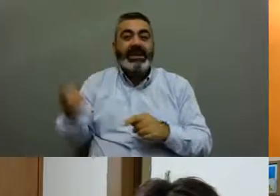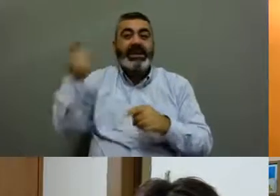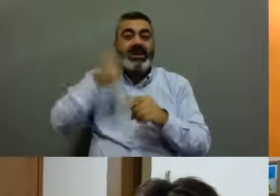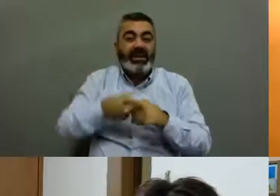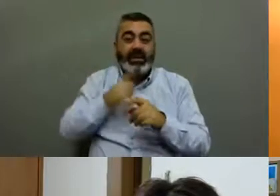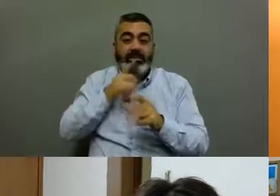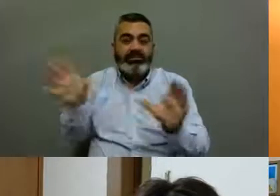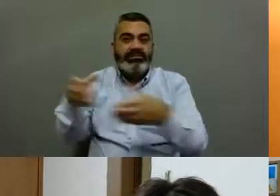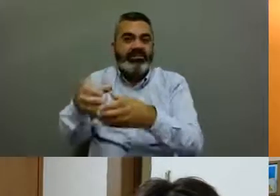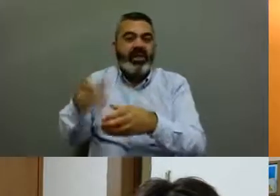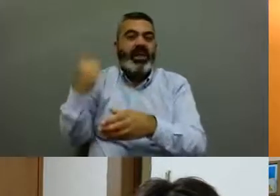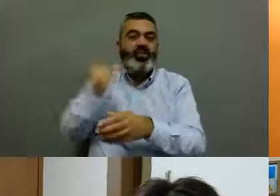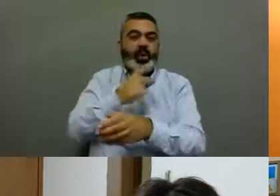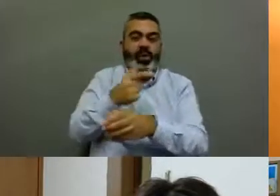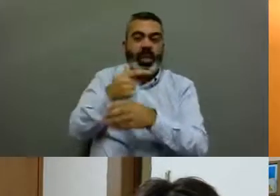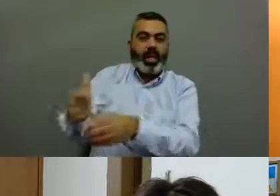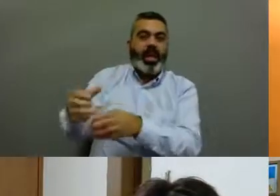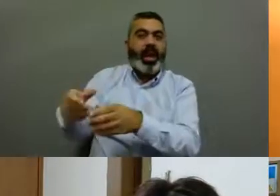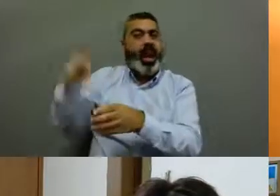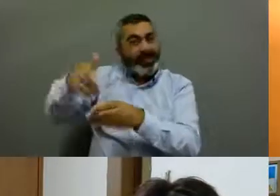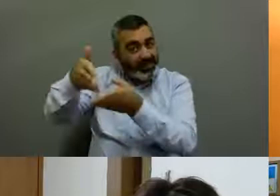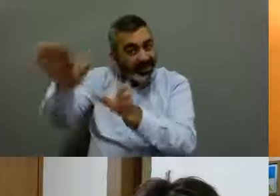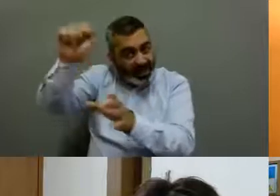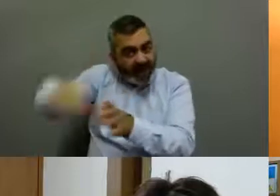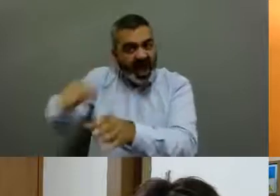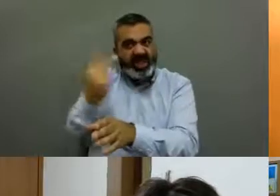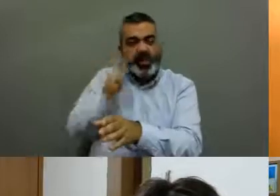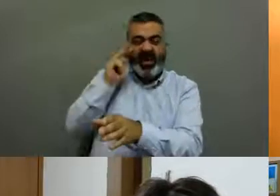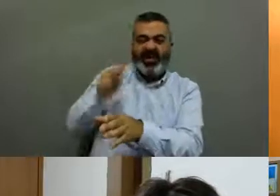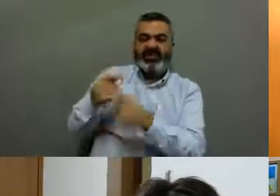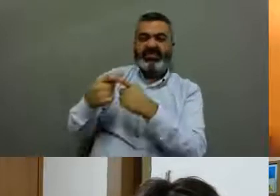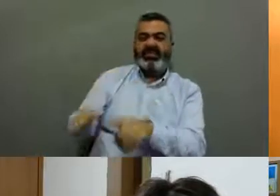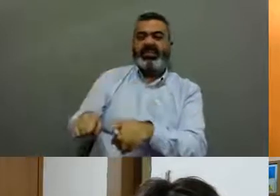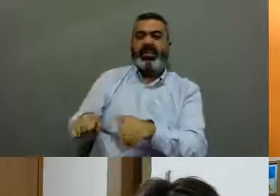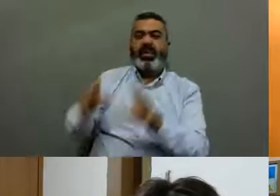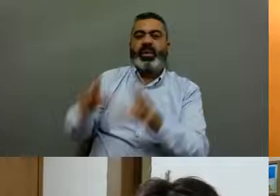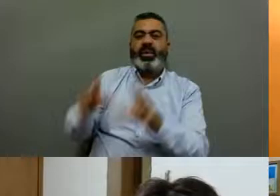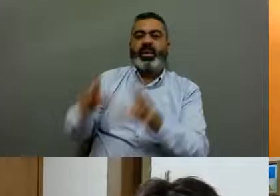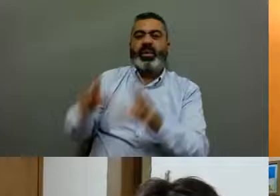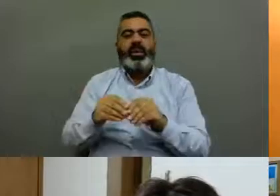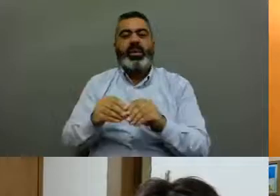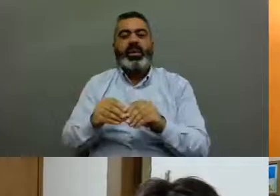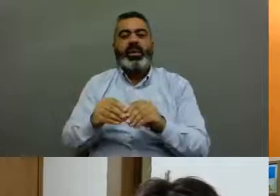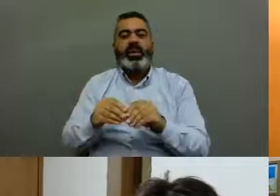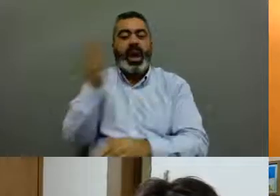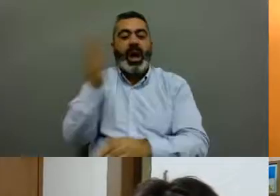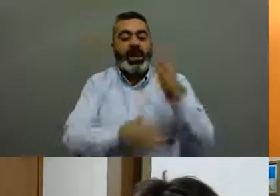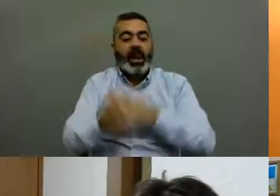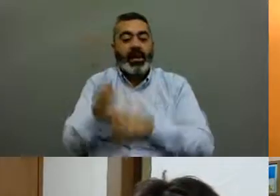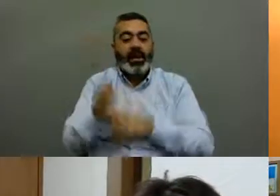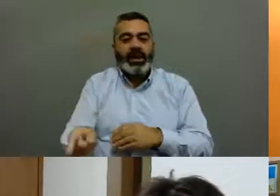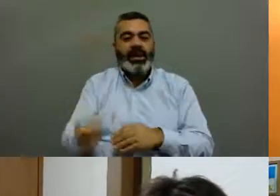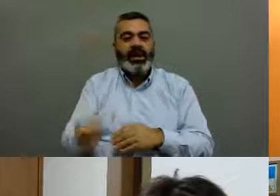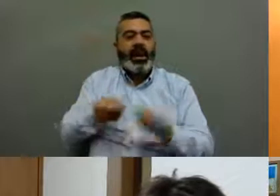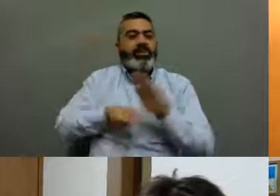και περιθωριοποιημένοι αναφορικά με κομμάτια όπως το κομμάτι της αναπηρίας, της προσφυγιάς